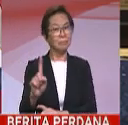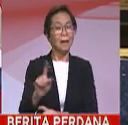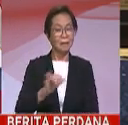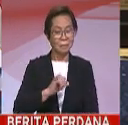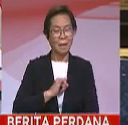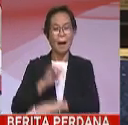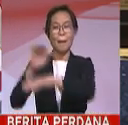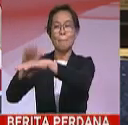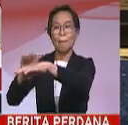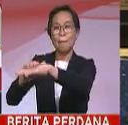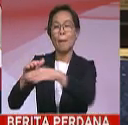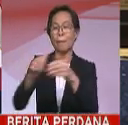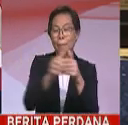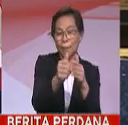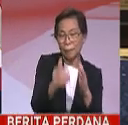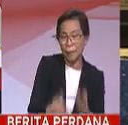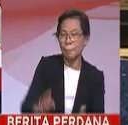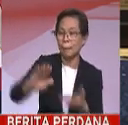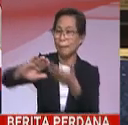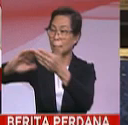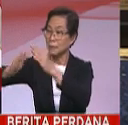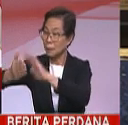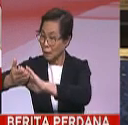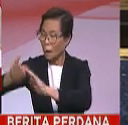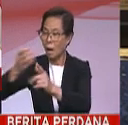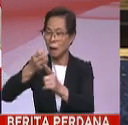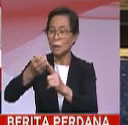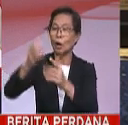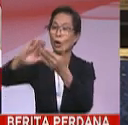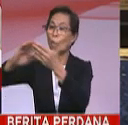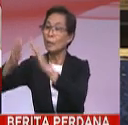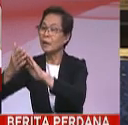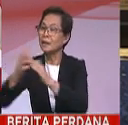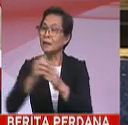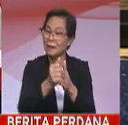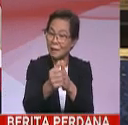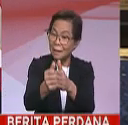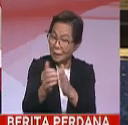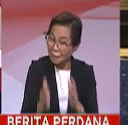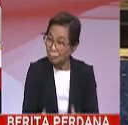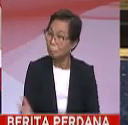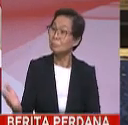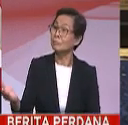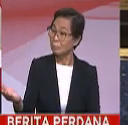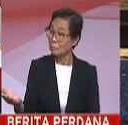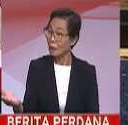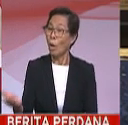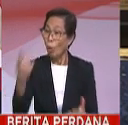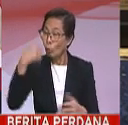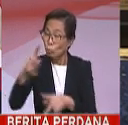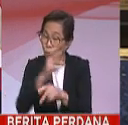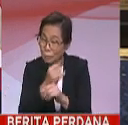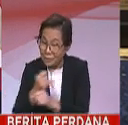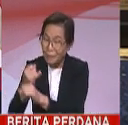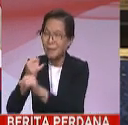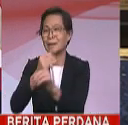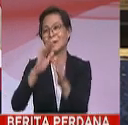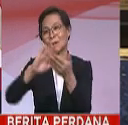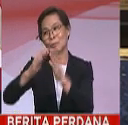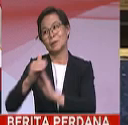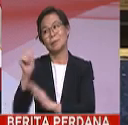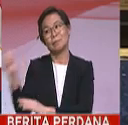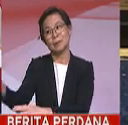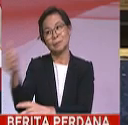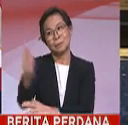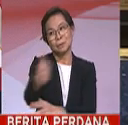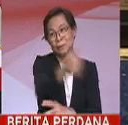Saya ingin mengajak pemimpin-pemimpin masyarakat ataupun community leaders untuk menjaga dan melindungi komuniti